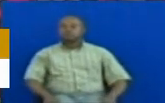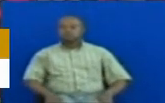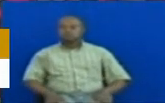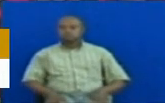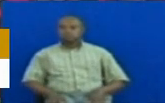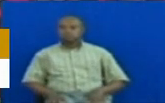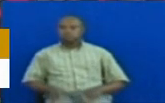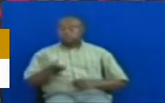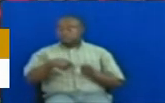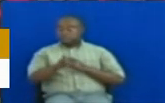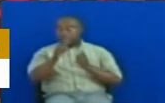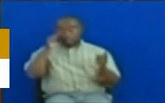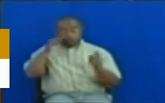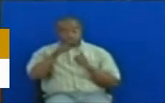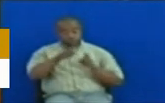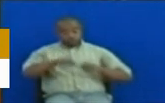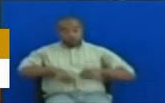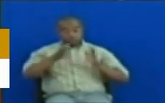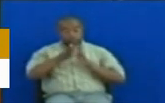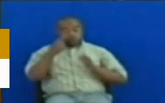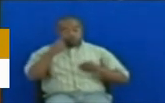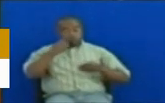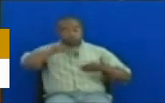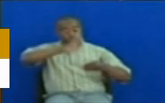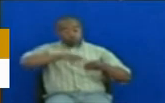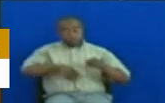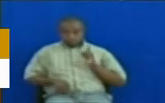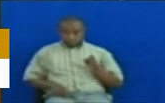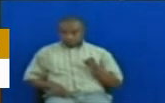Katika pointi ile ya madaraka makubwa, ukifungua ukurasa na baada tukufungulie